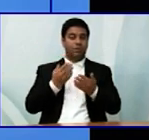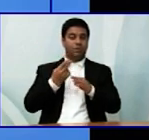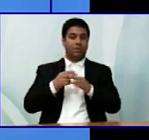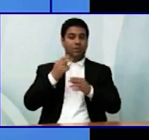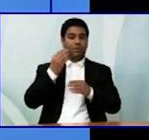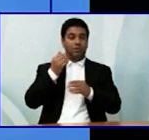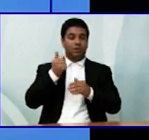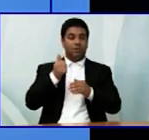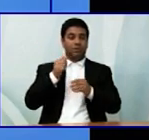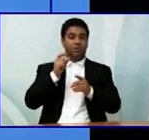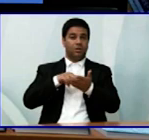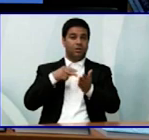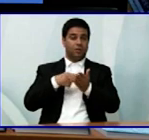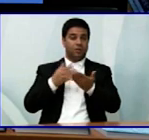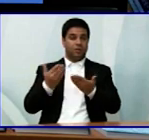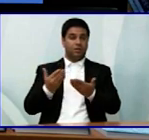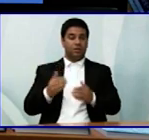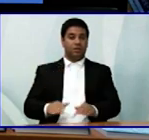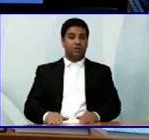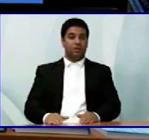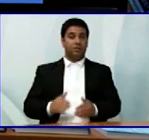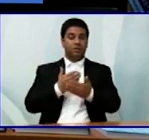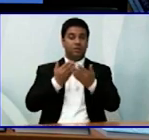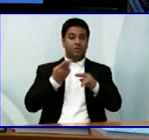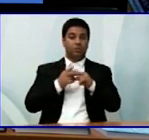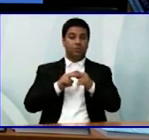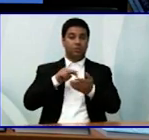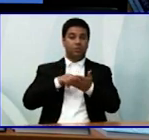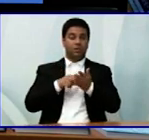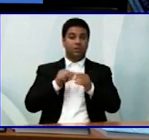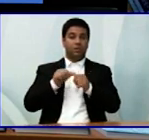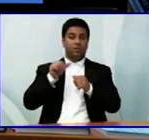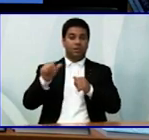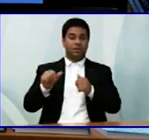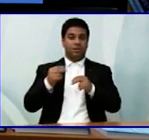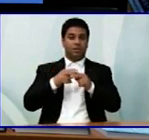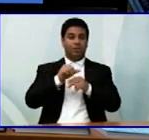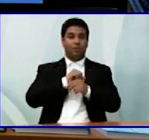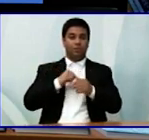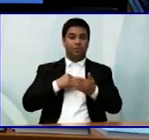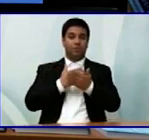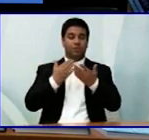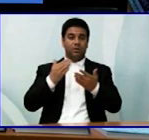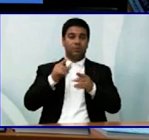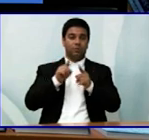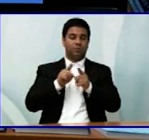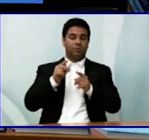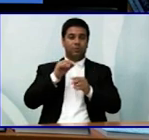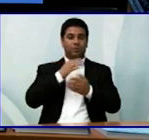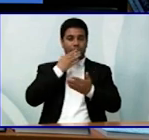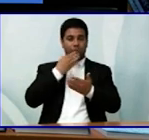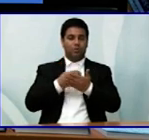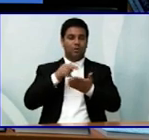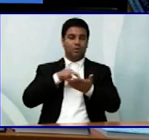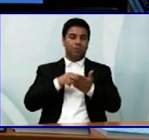yaxshi so'z mo'jizadir. Siz ushbu rejalardan tashqari ravishda o'zingiz mustaqil reja